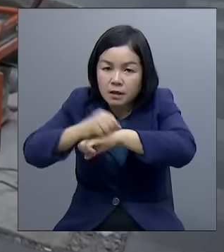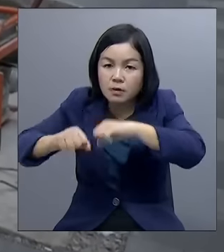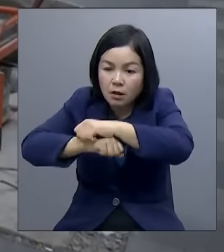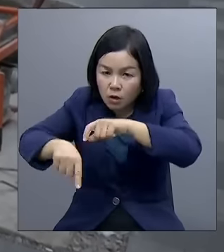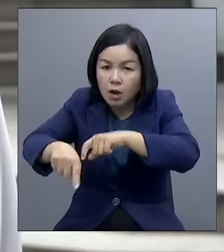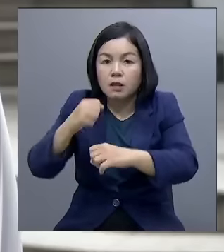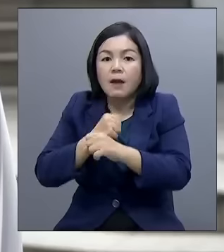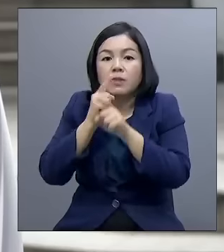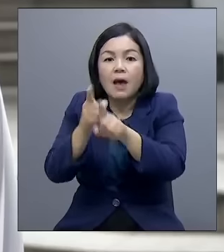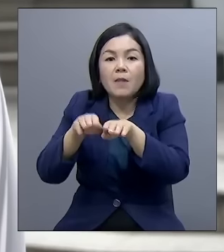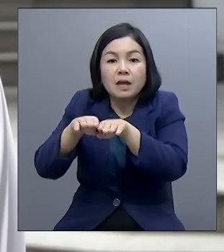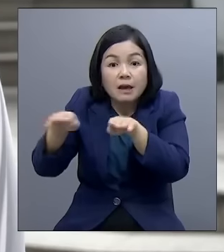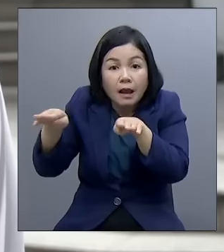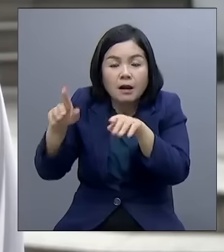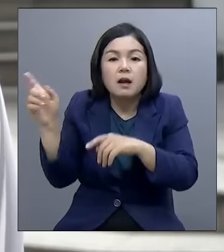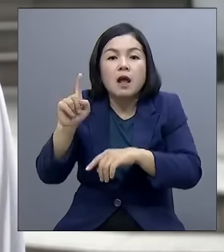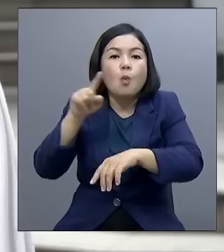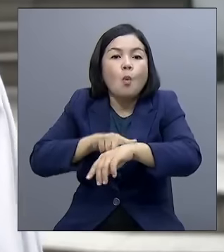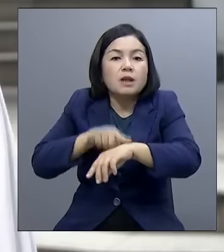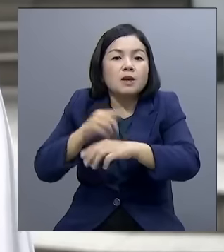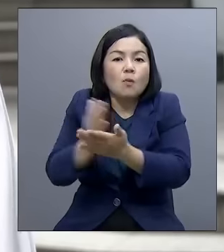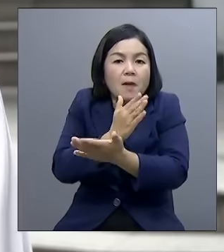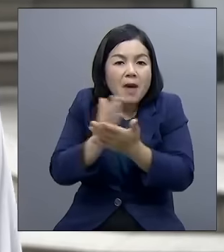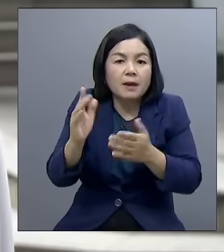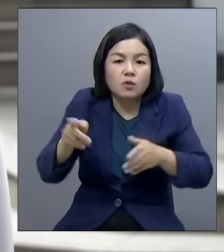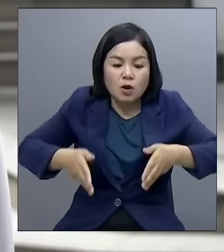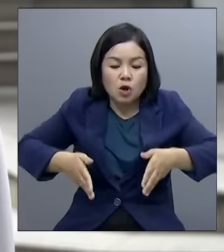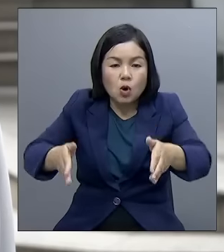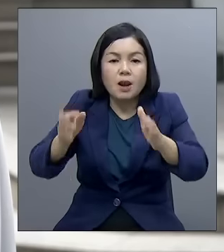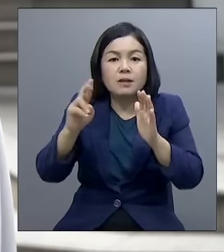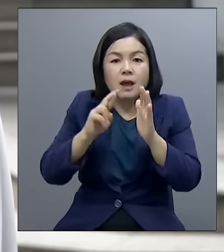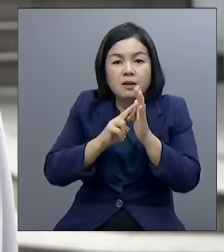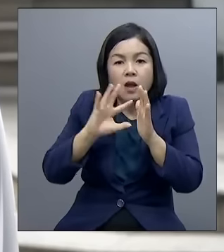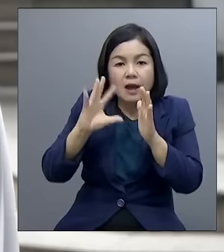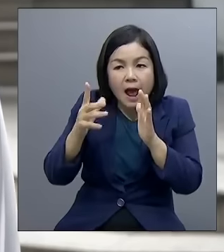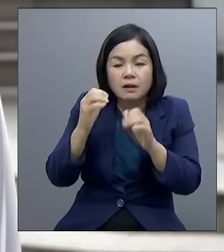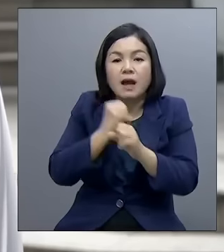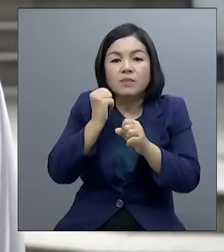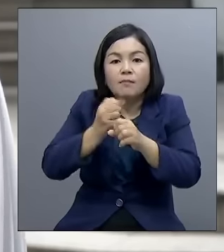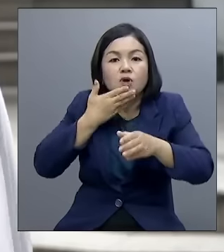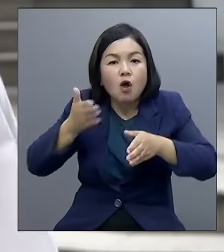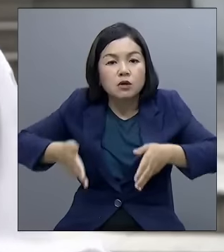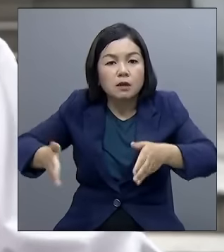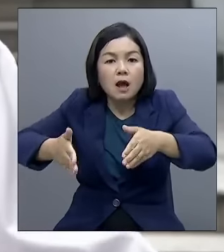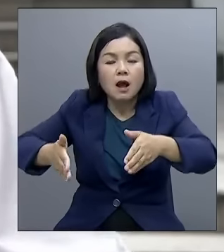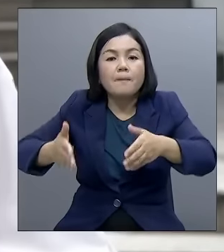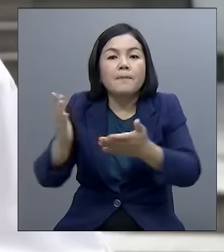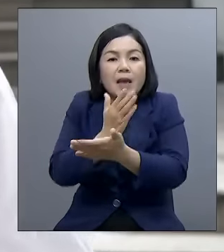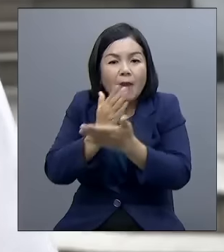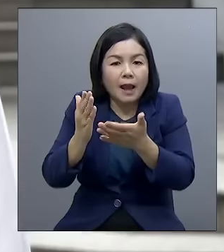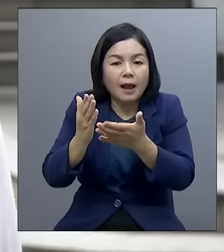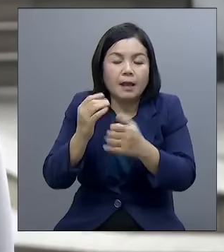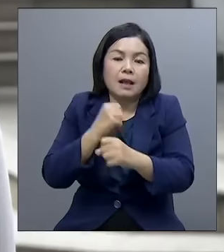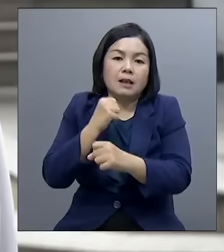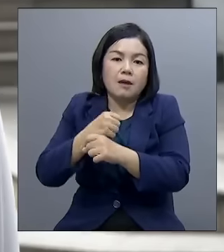านพื้นที่ส่วนใหญ่จะระบุเป็นช่วงๆไปเลยครับอย่างเช่นลาดดำริเนี่ยคือทําทั้งเส้นอะไรเงี้ยครับส่วนใหญ่จะระบุเป็นช่วงพื้นที่ก็